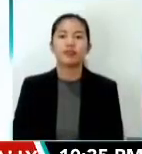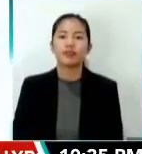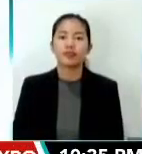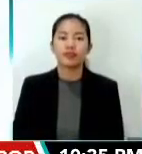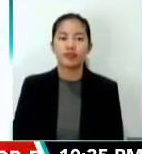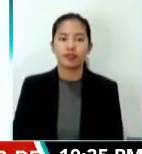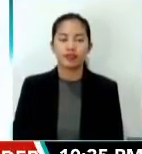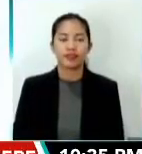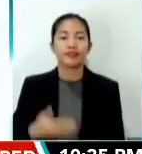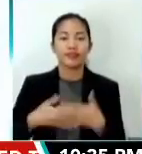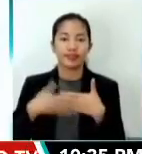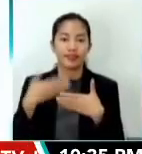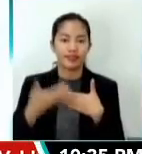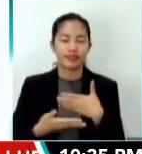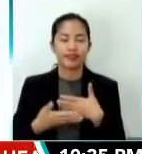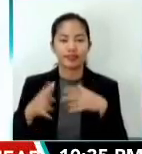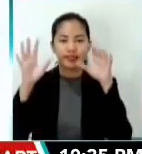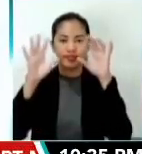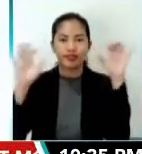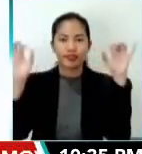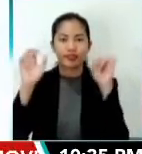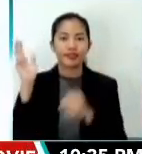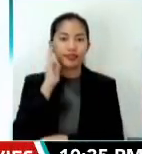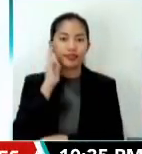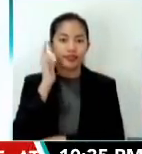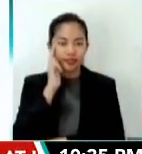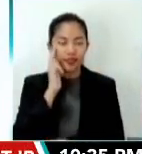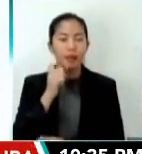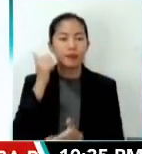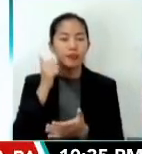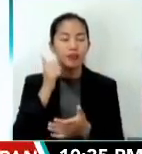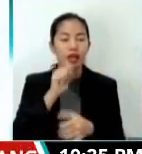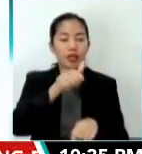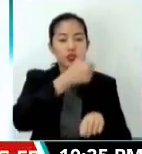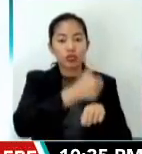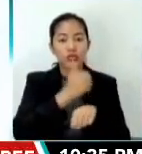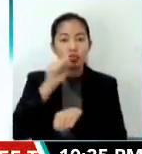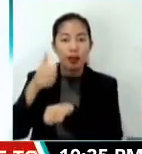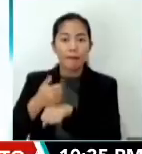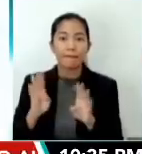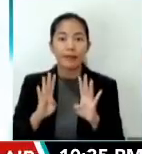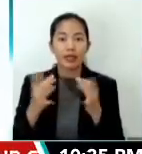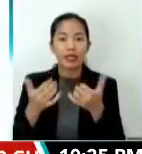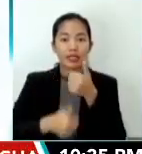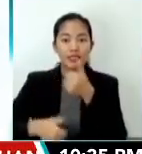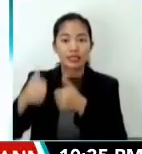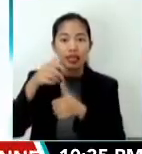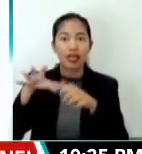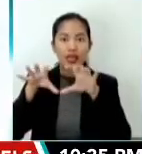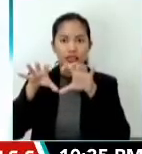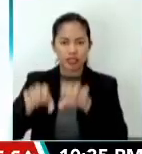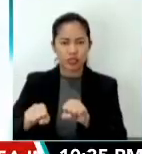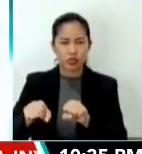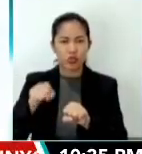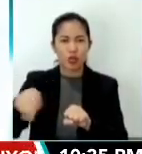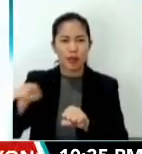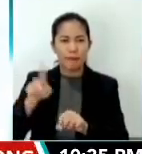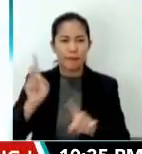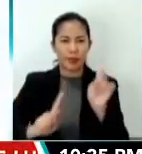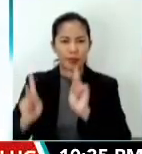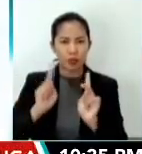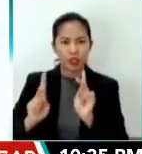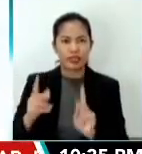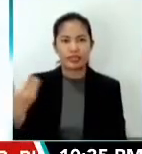Inatasa ni Pangulong Duterte ang mga kapitan ng barangay sa Metro Manila na arestuhin ng mga hindi pa bakunado na magpipilit lumabas ng kanilang